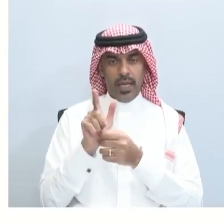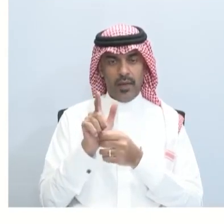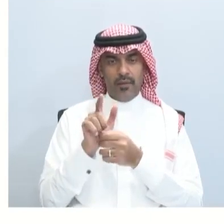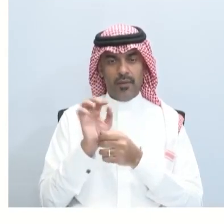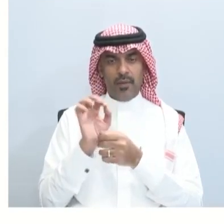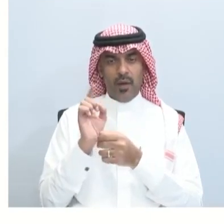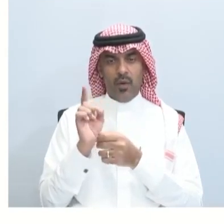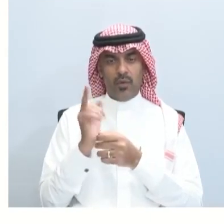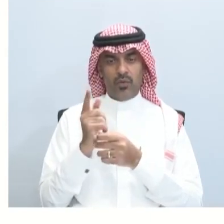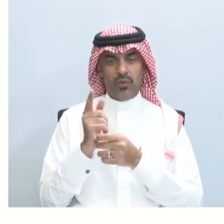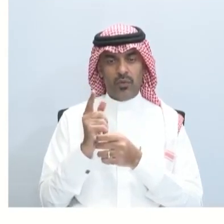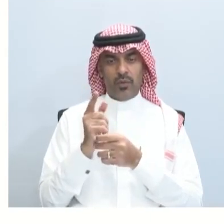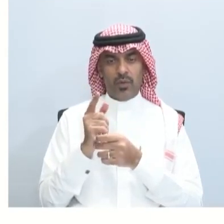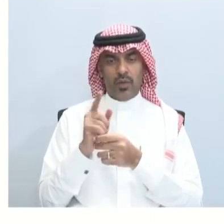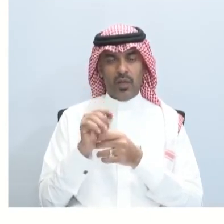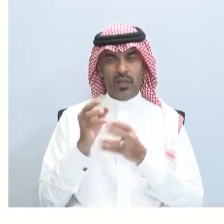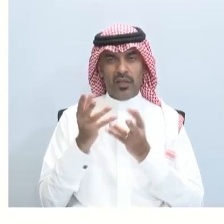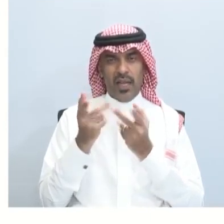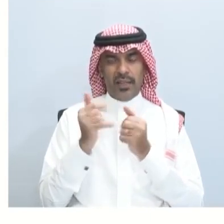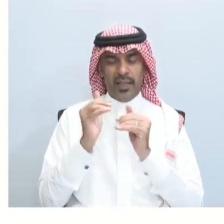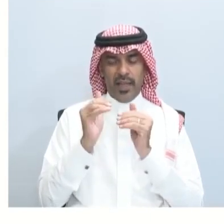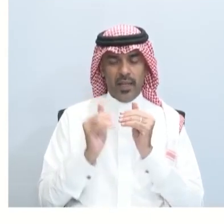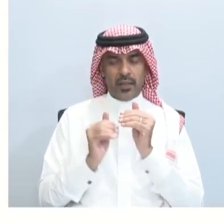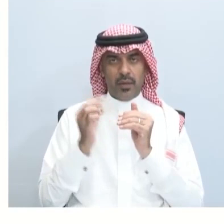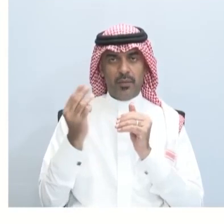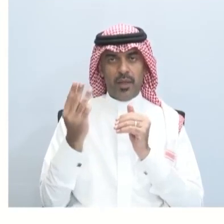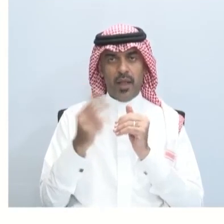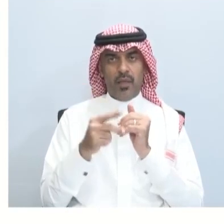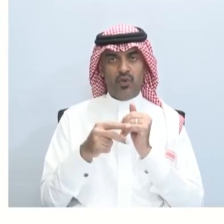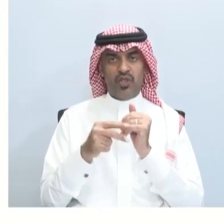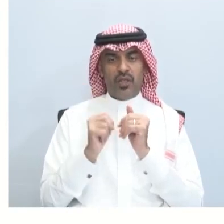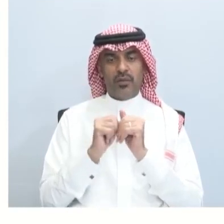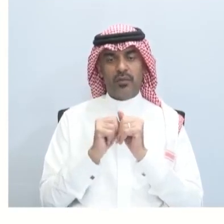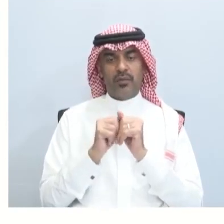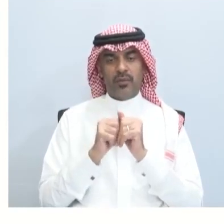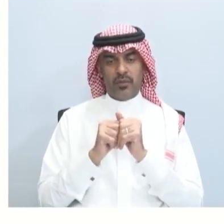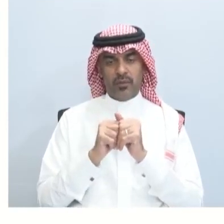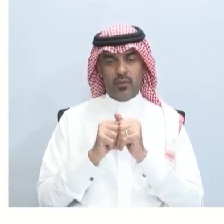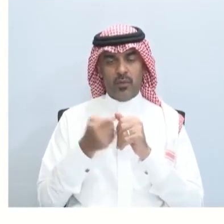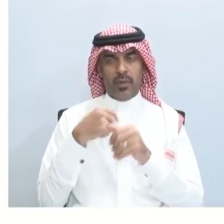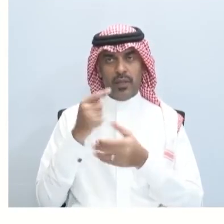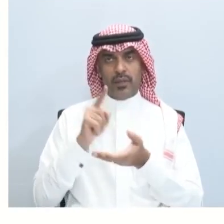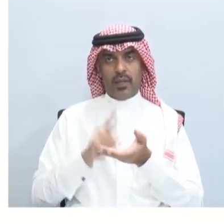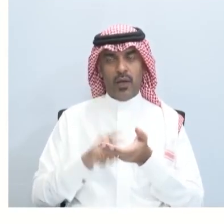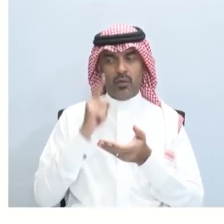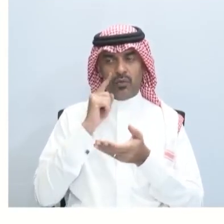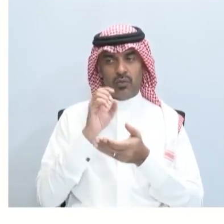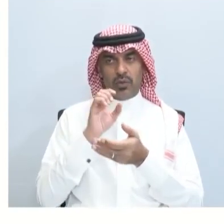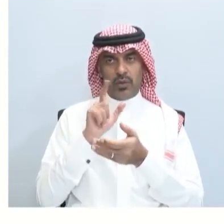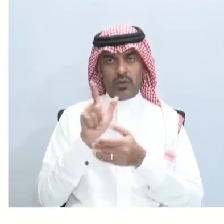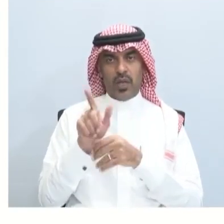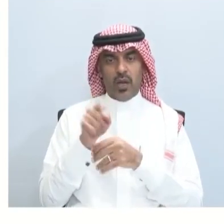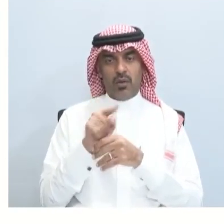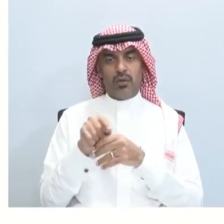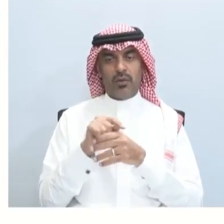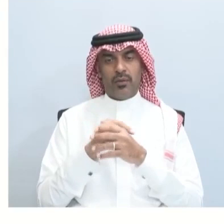واحد بتعويض اعداد اصغر من ثلاثه وعشرين في المتباينه والتحقق من صحه الناتج